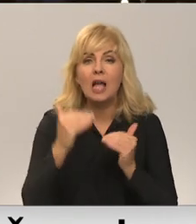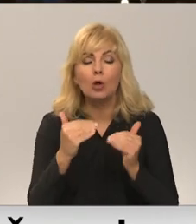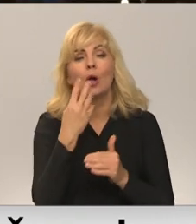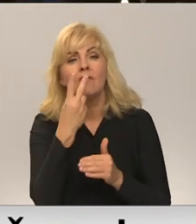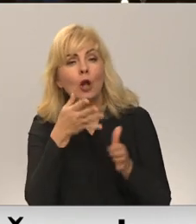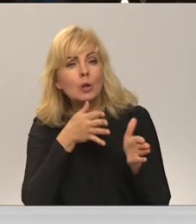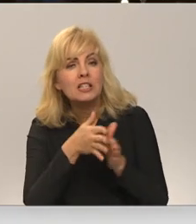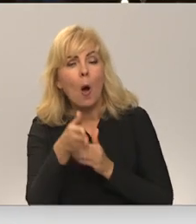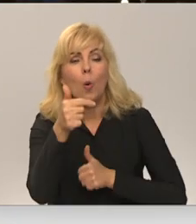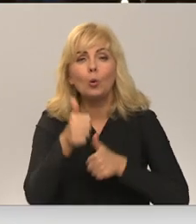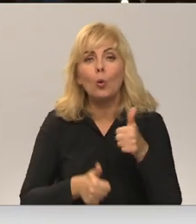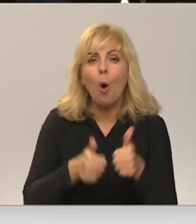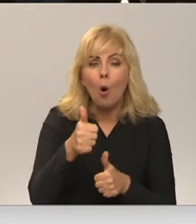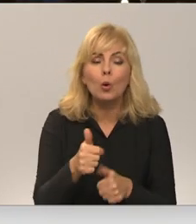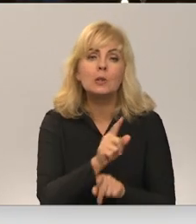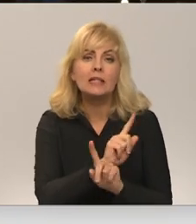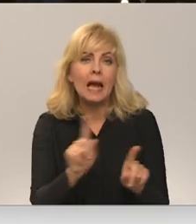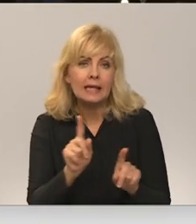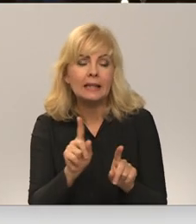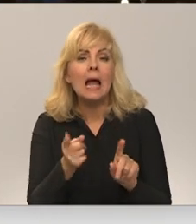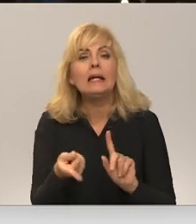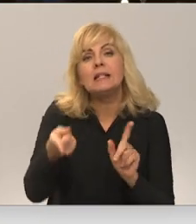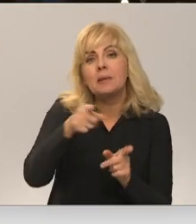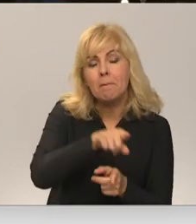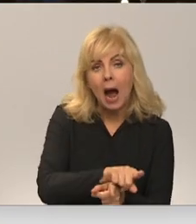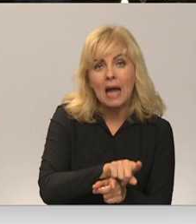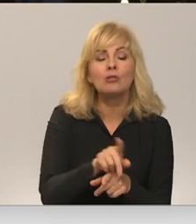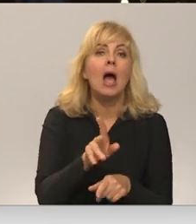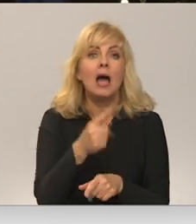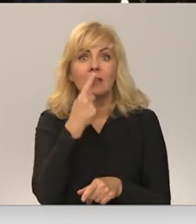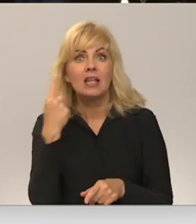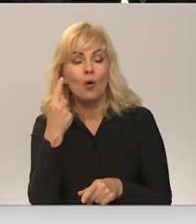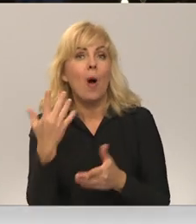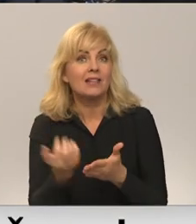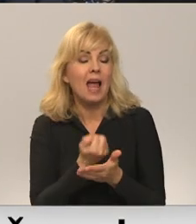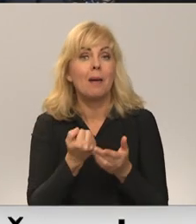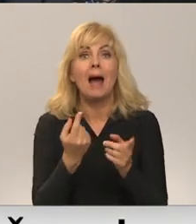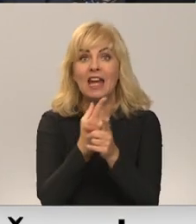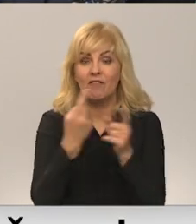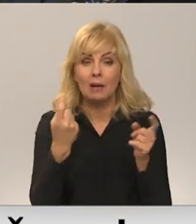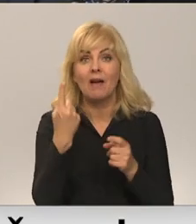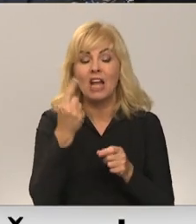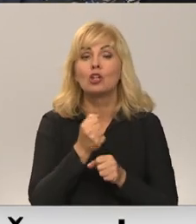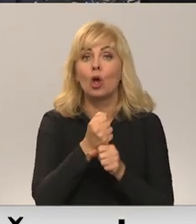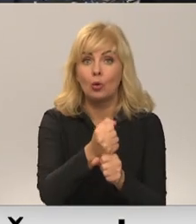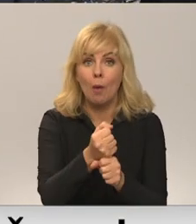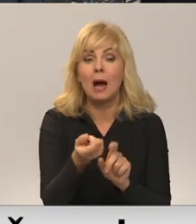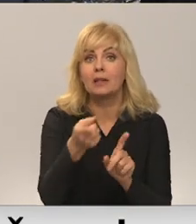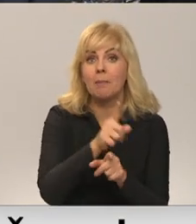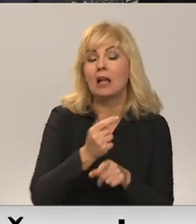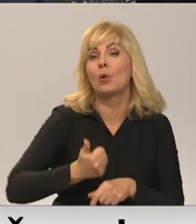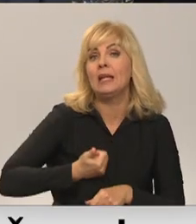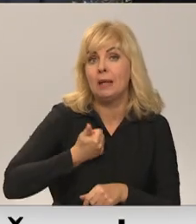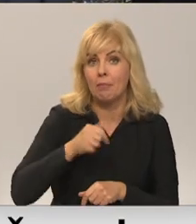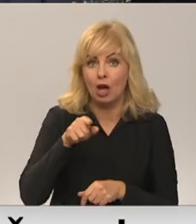ar šo konkursu, ir izmaiņas. Arī mums tikko ir informācija, ka viens no nominantiem ir mainījušies īpašnieki.